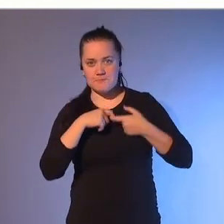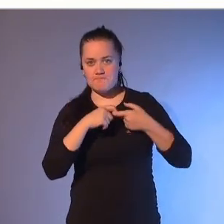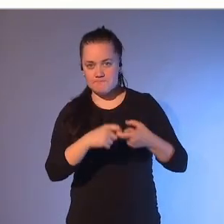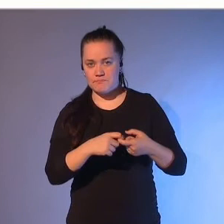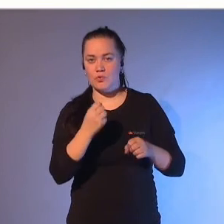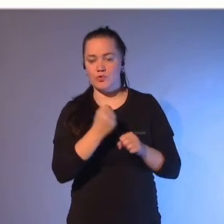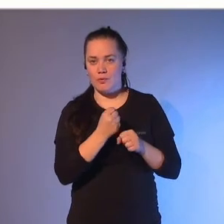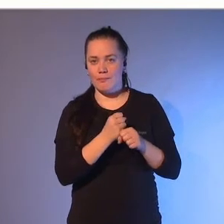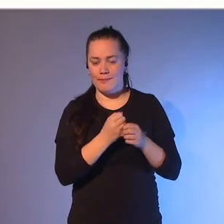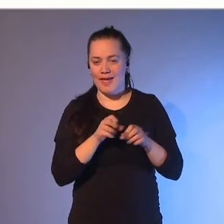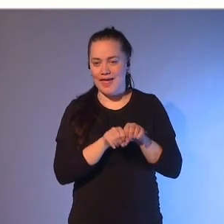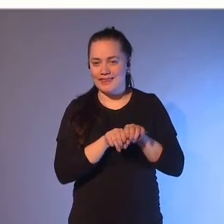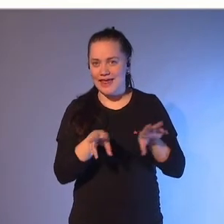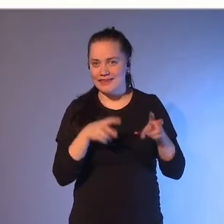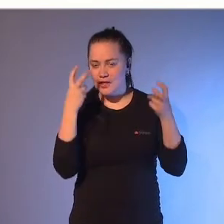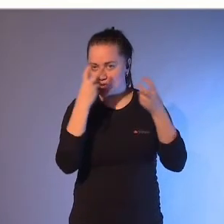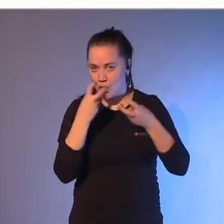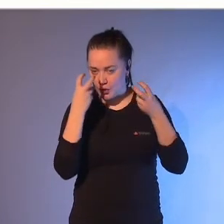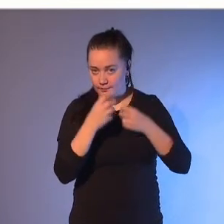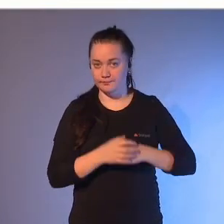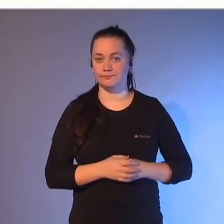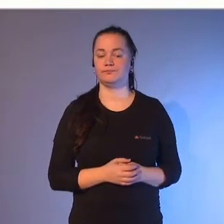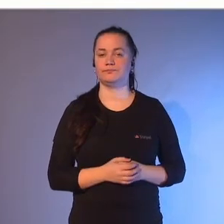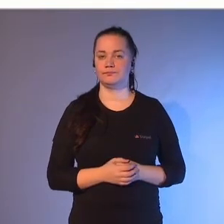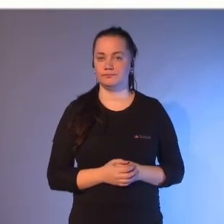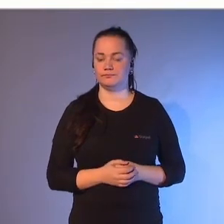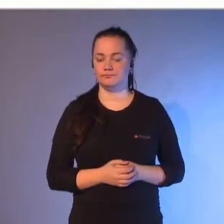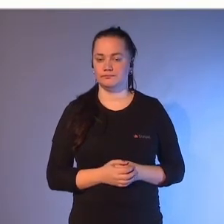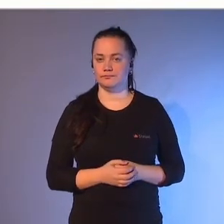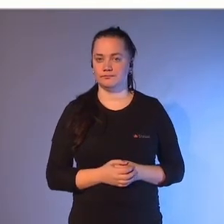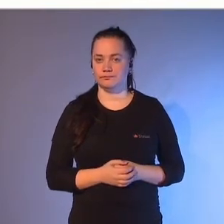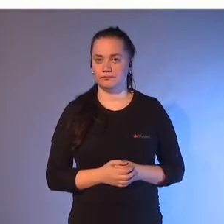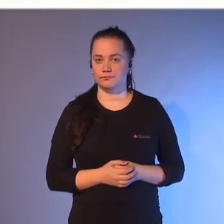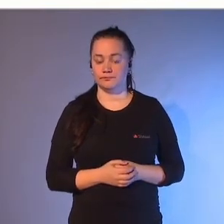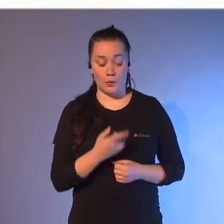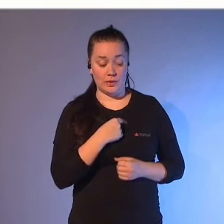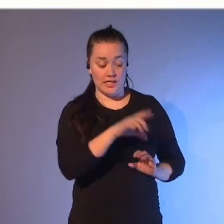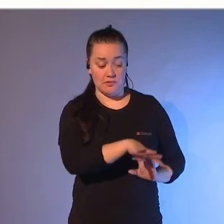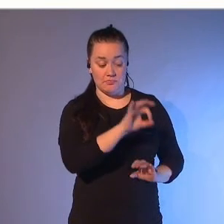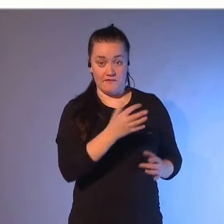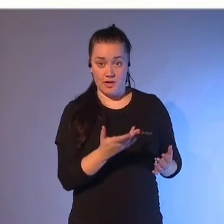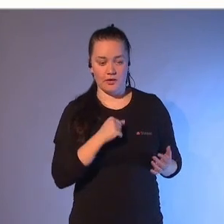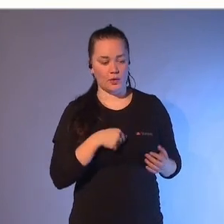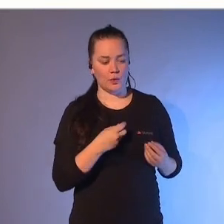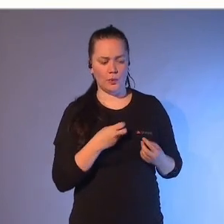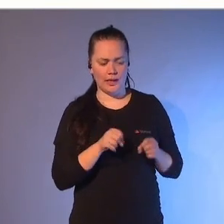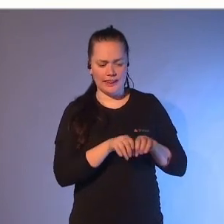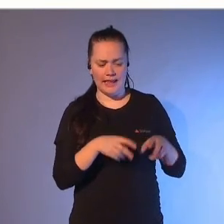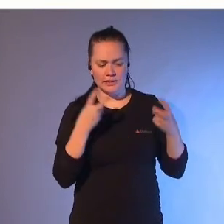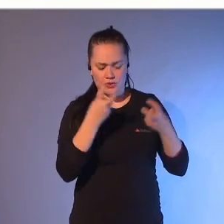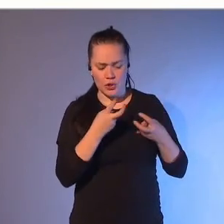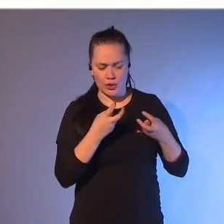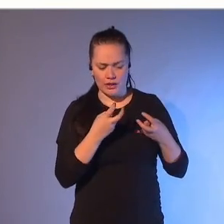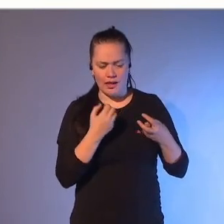man jobber med nettsøk. Jo, man peker da på at nettsøk har en tendens til å